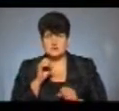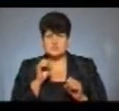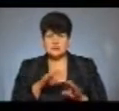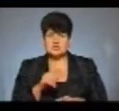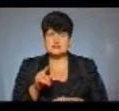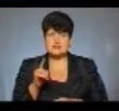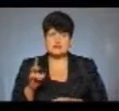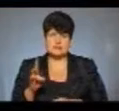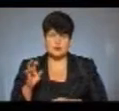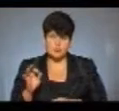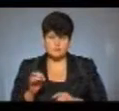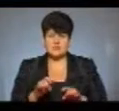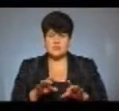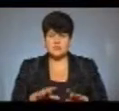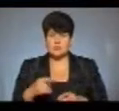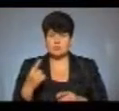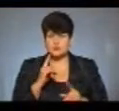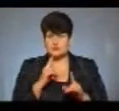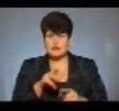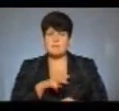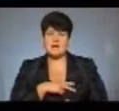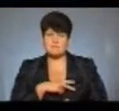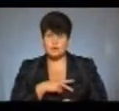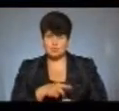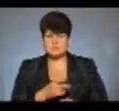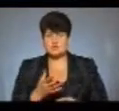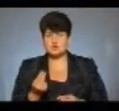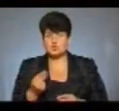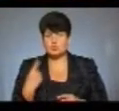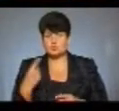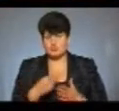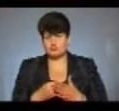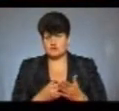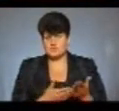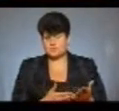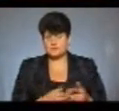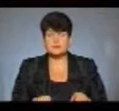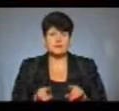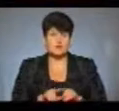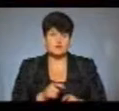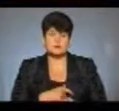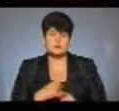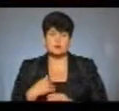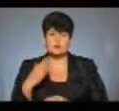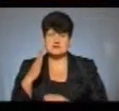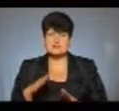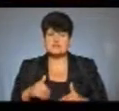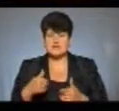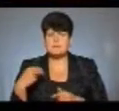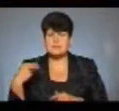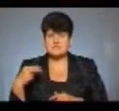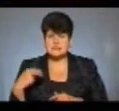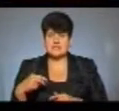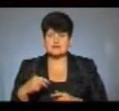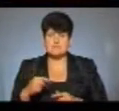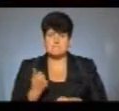а відповідно до рішення обласної ради вони преміюються з коштів обласного бюджету. Також депутати проголосували за звернення до президента, прем'єра